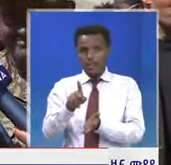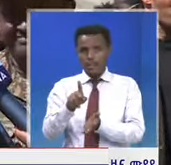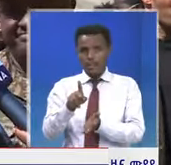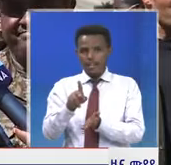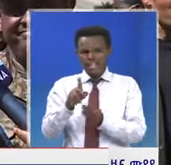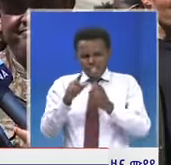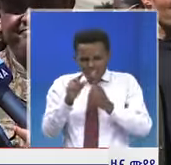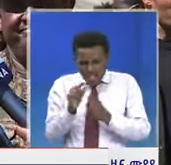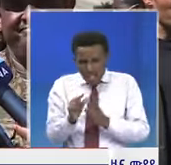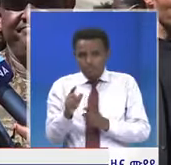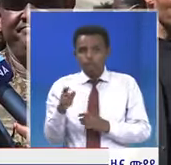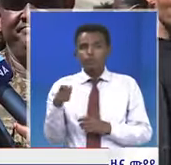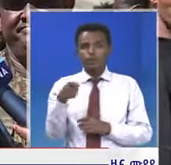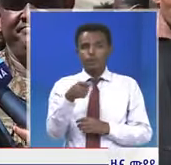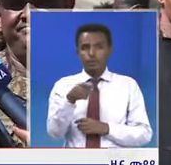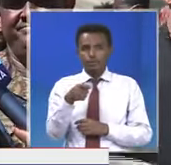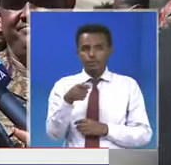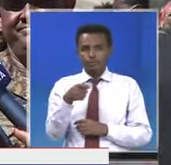ትንሽም ቢሆን